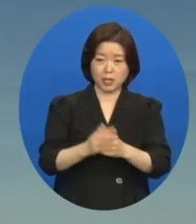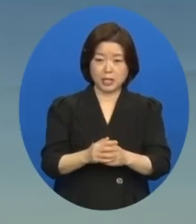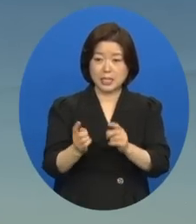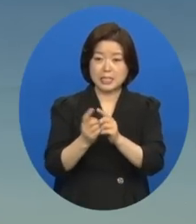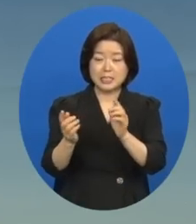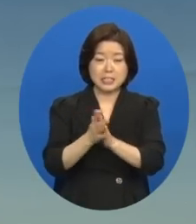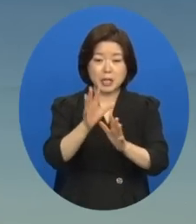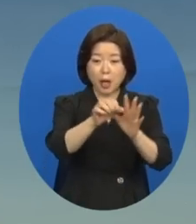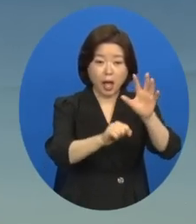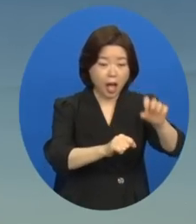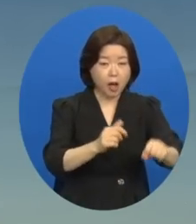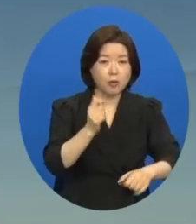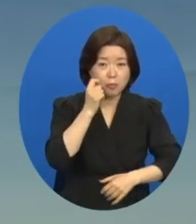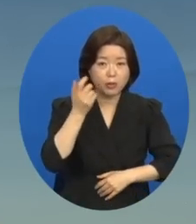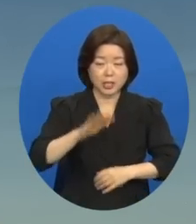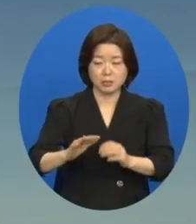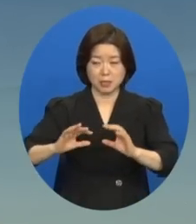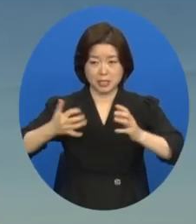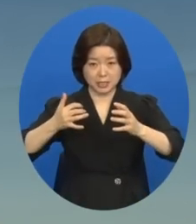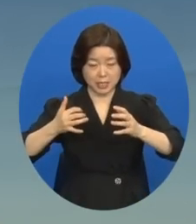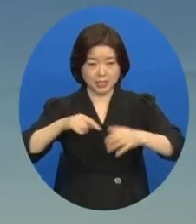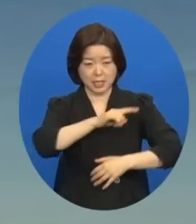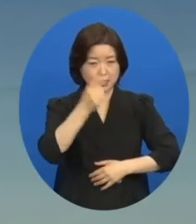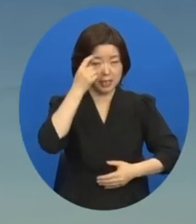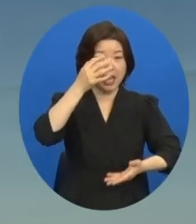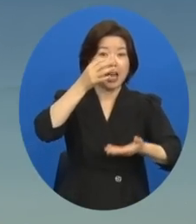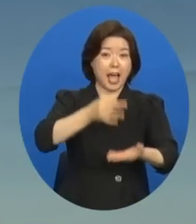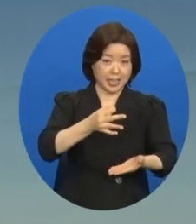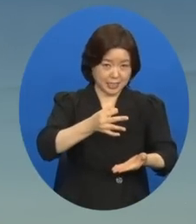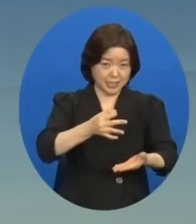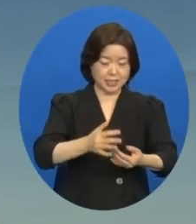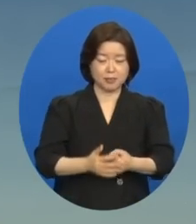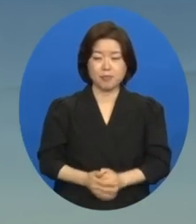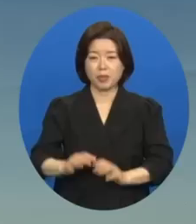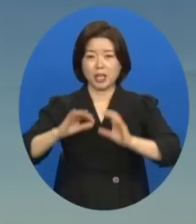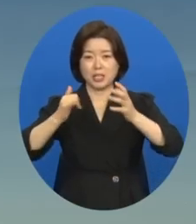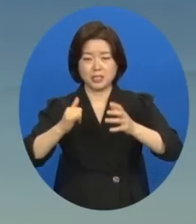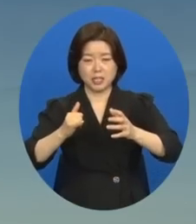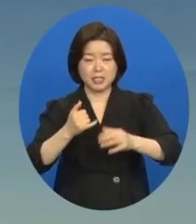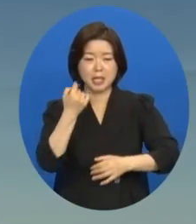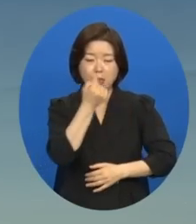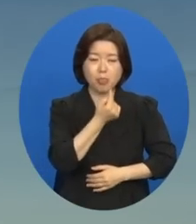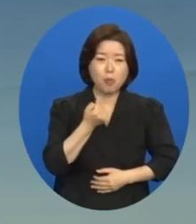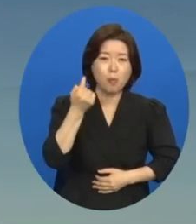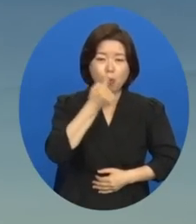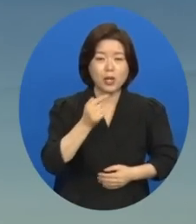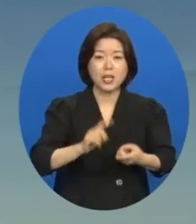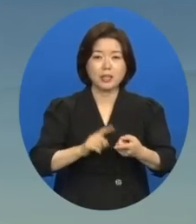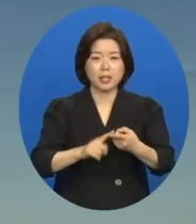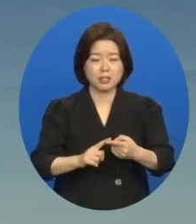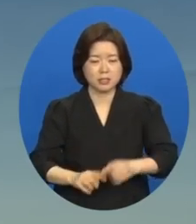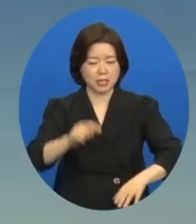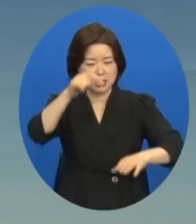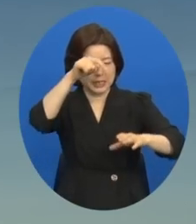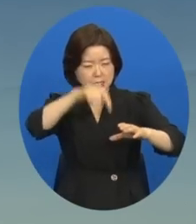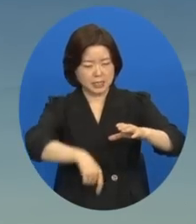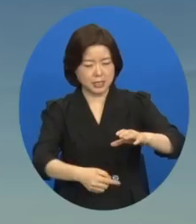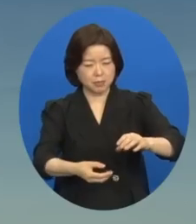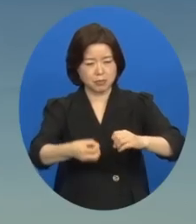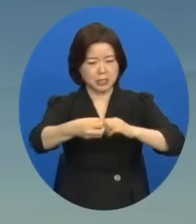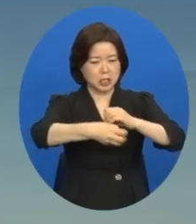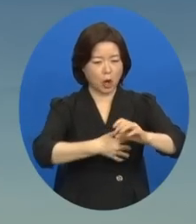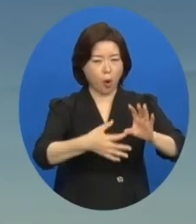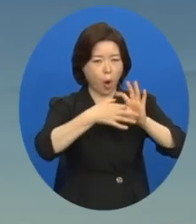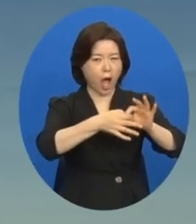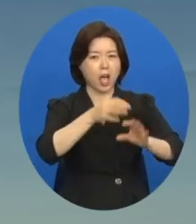만져지진 않지만 세상이, 사람들이 말하는 세상의 가치, 세상의 논리에 아주 깊은 영향을 받는